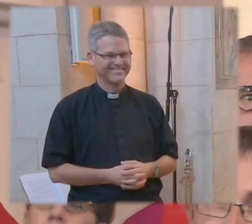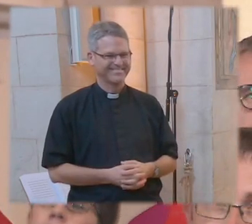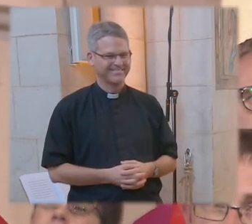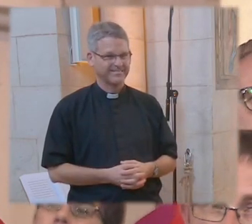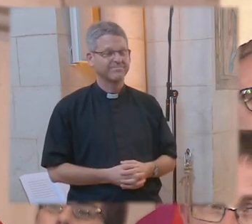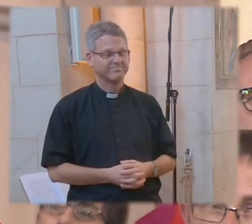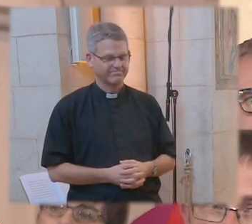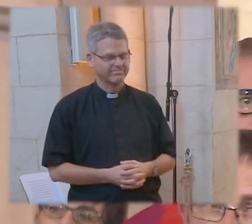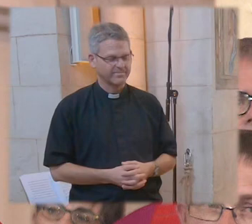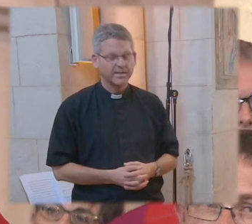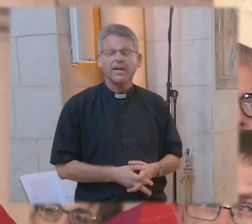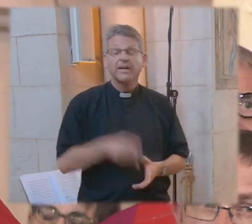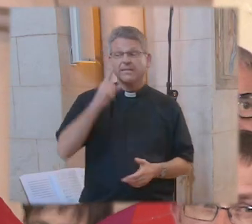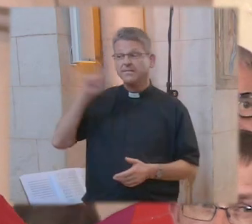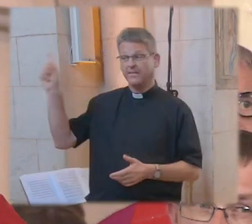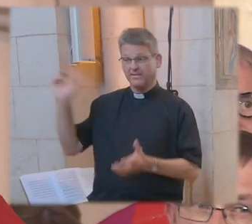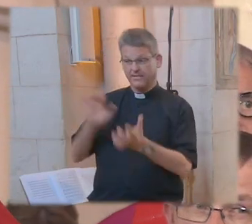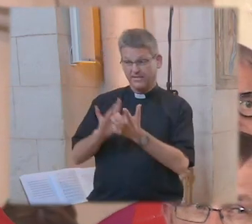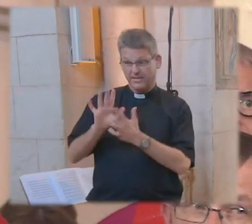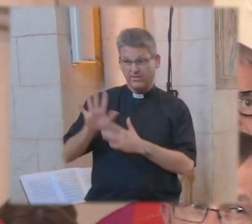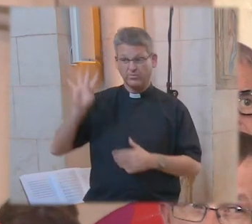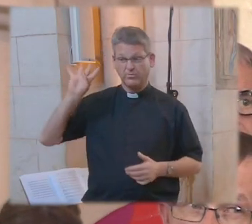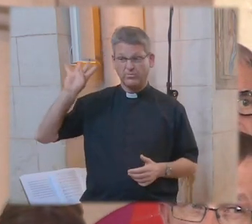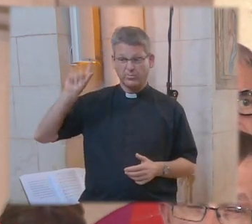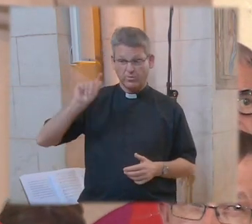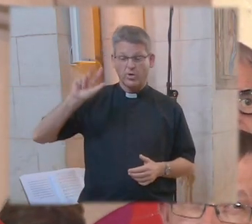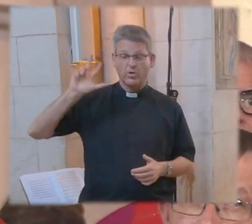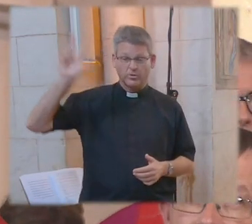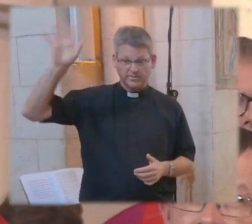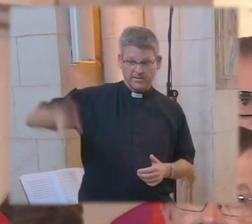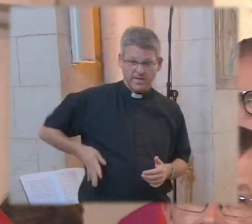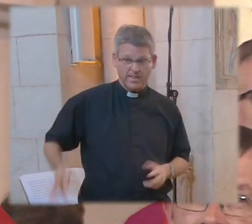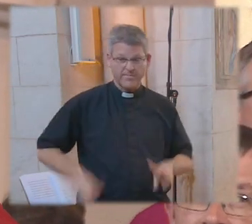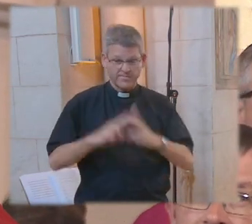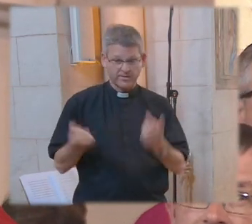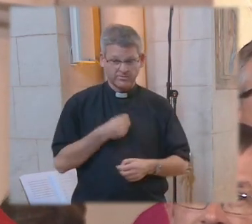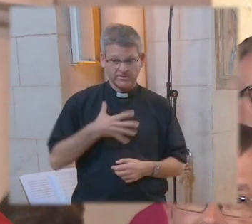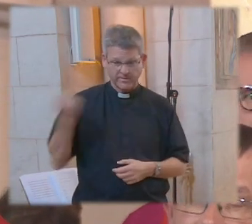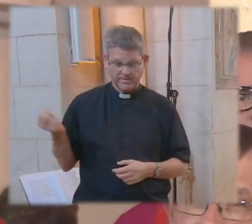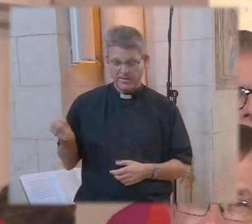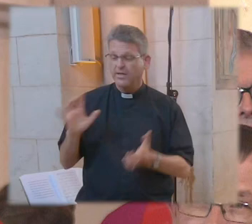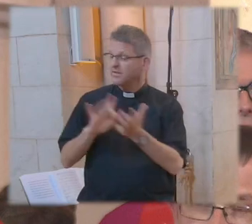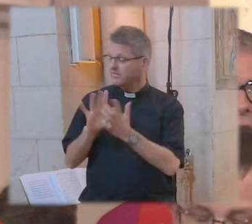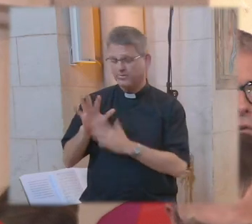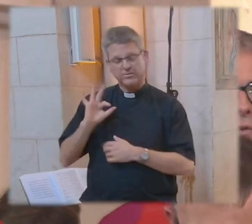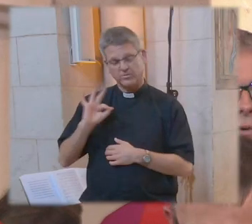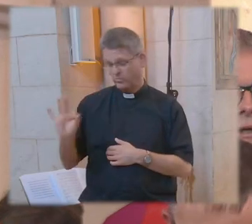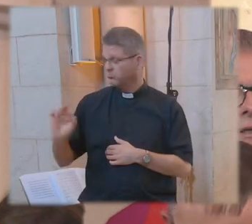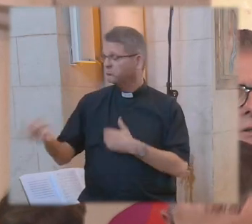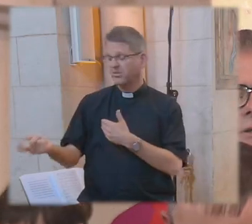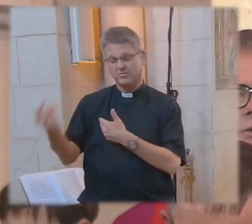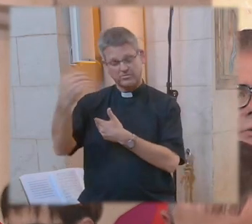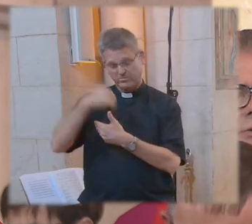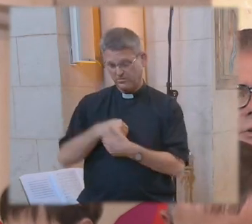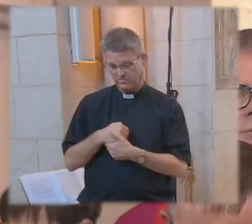Seht Christus, das Lamm Gottes, es nimmt hinweg die Sünde der Welt. Herr, ich bin nicht